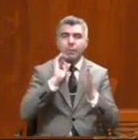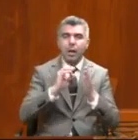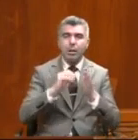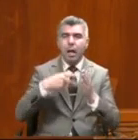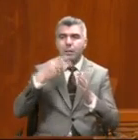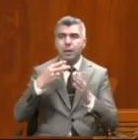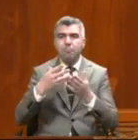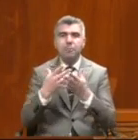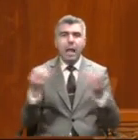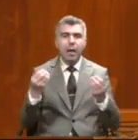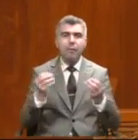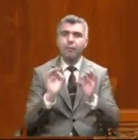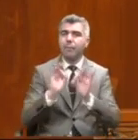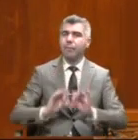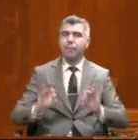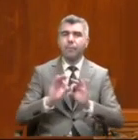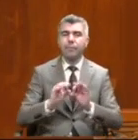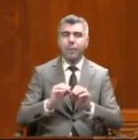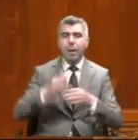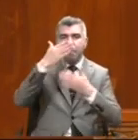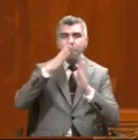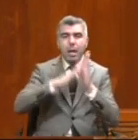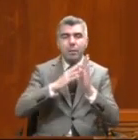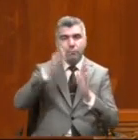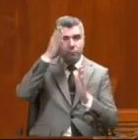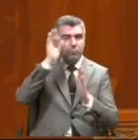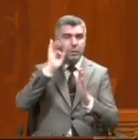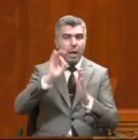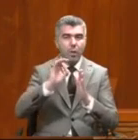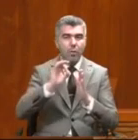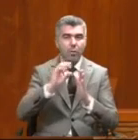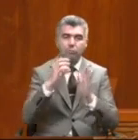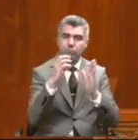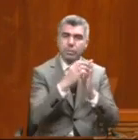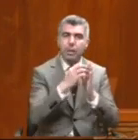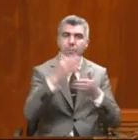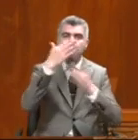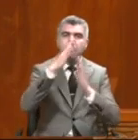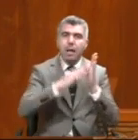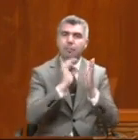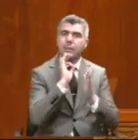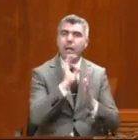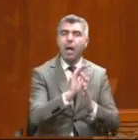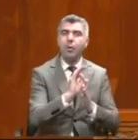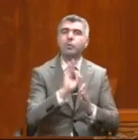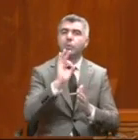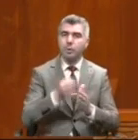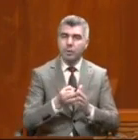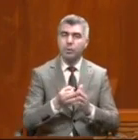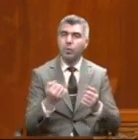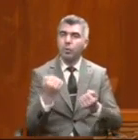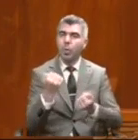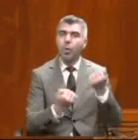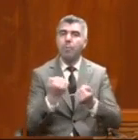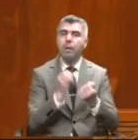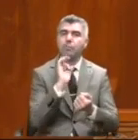والقال بكفاءات مغربيه سياره علامه مغربيه للعموم في المتناول وسياره في